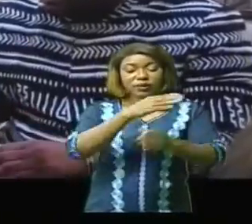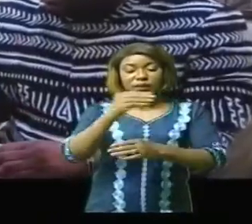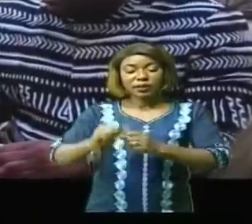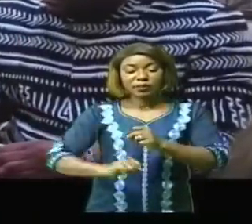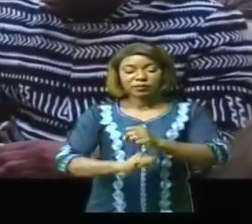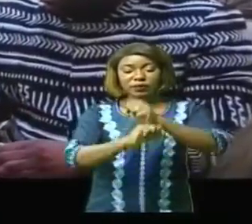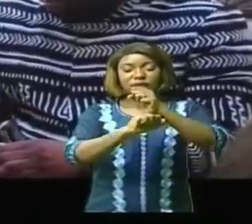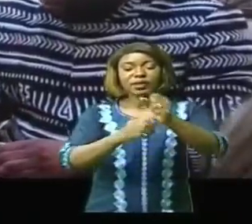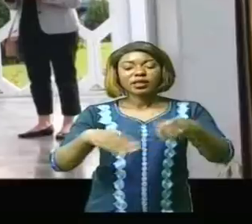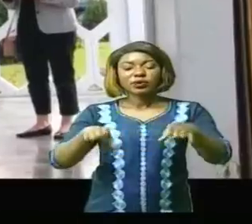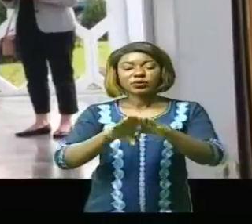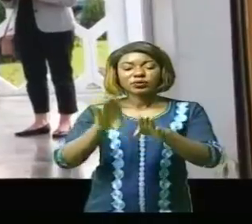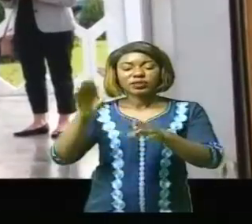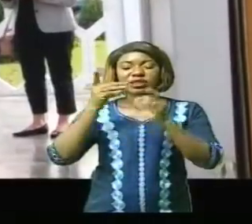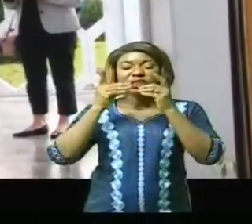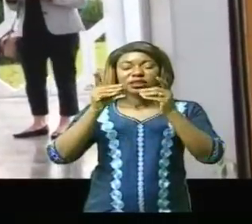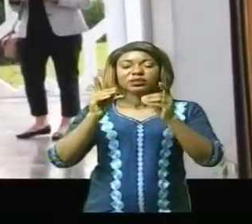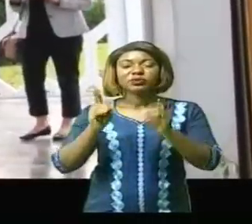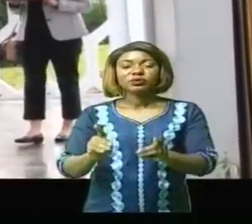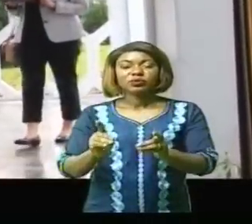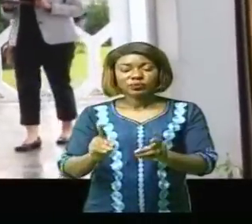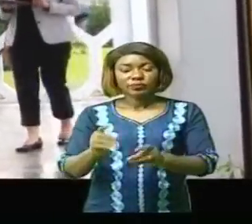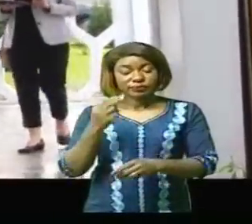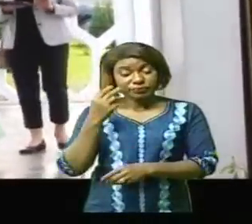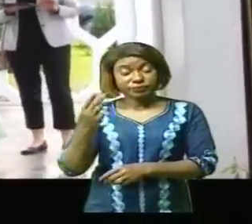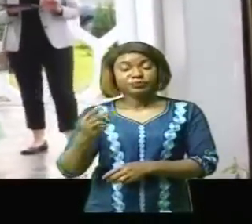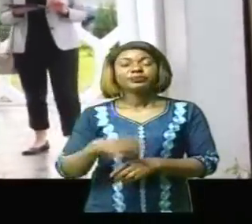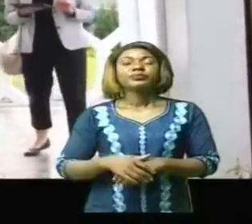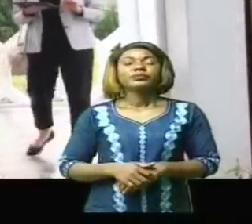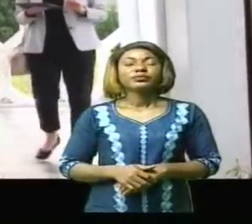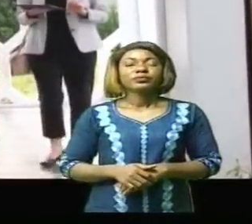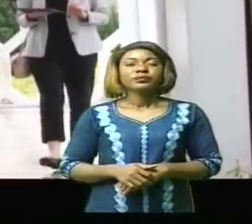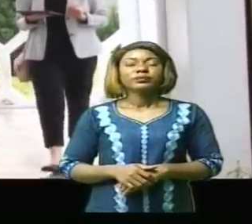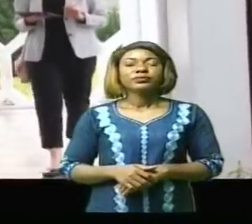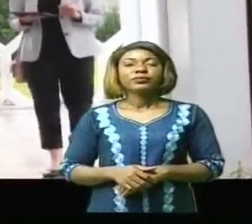a conclu l'envoyé spécial des Nations Unies.